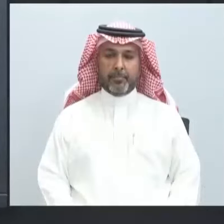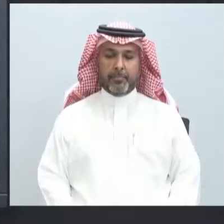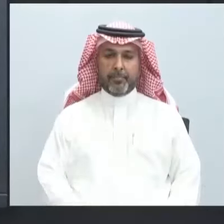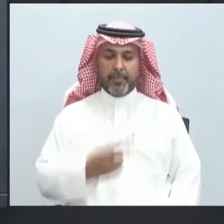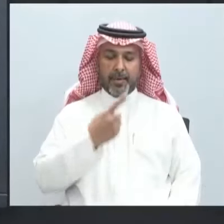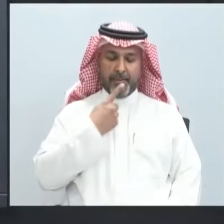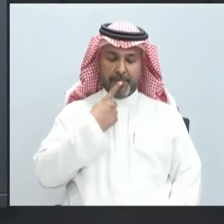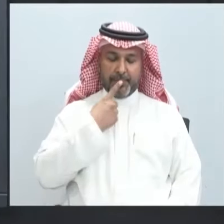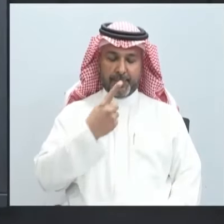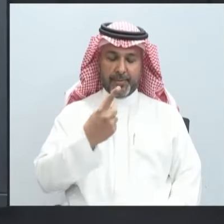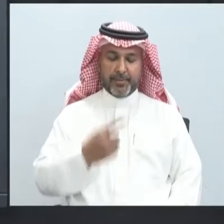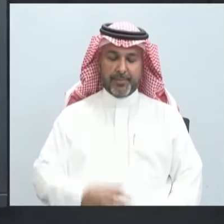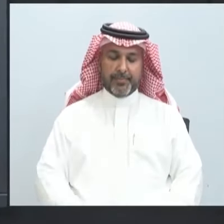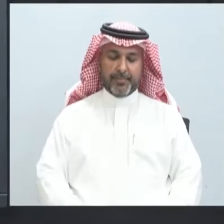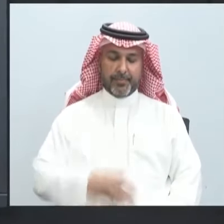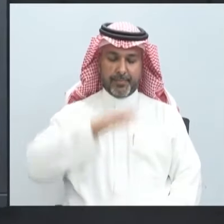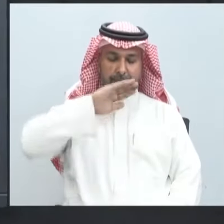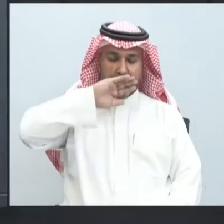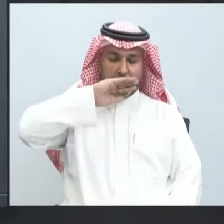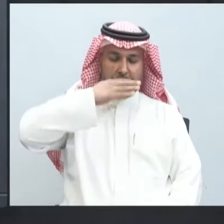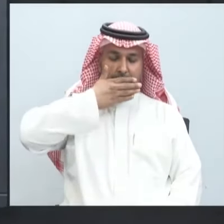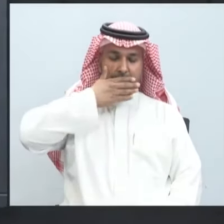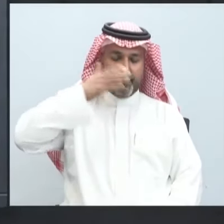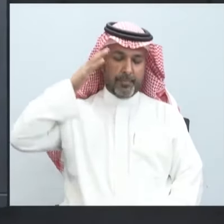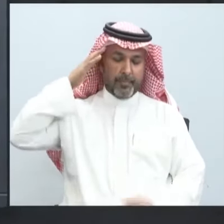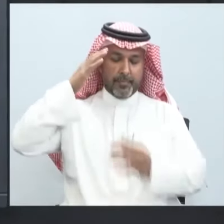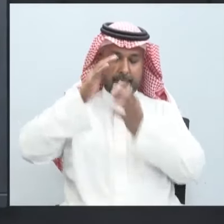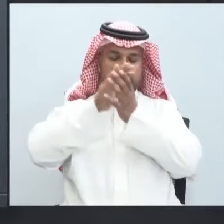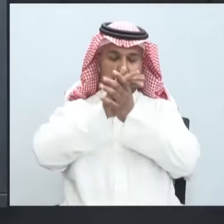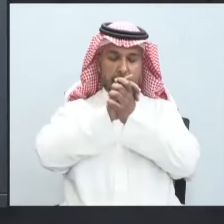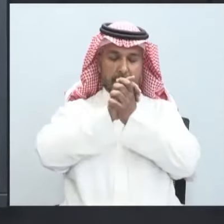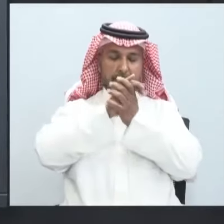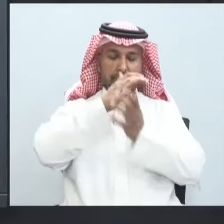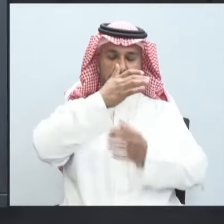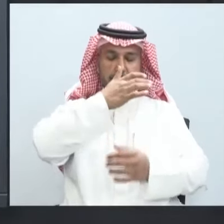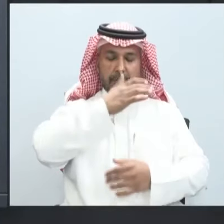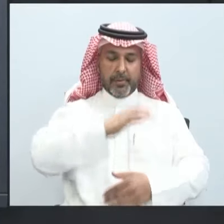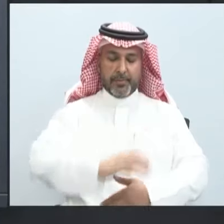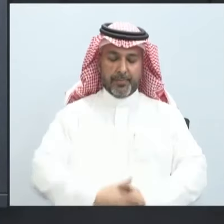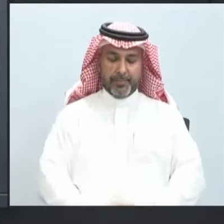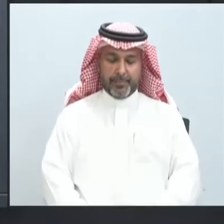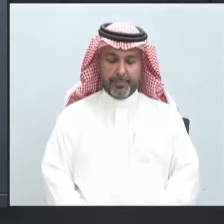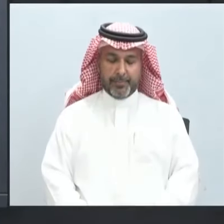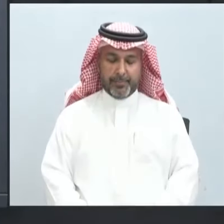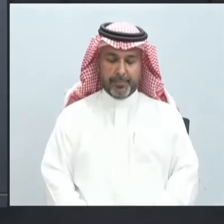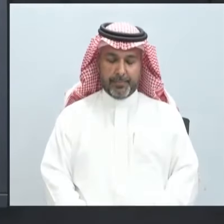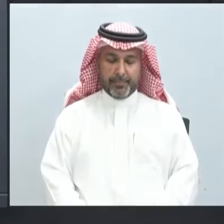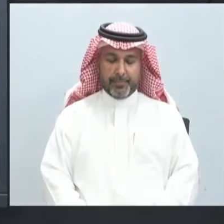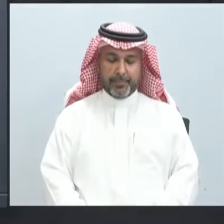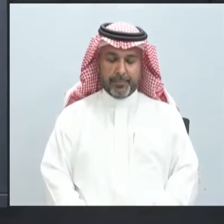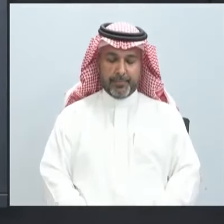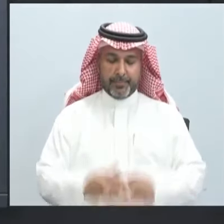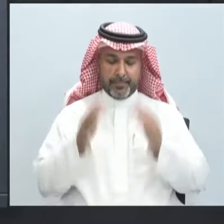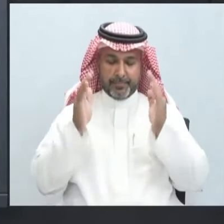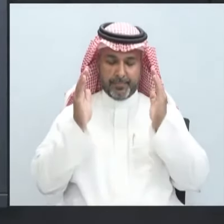بسم الله والحمد لله والصلاه والسلام على اشرف خلق الله سيدنا محمد وعلى اله وصحبه ومن والاه